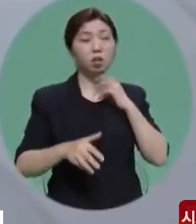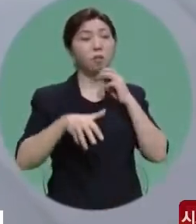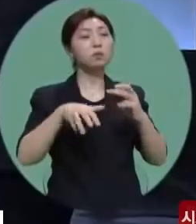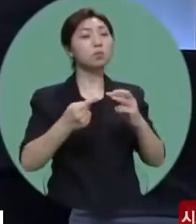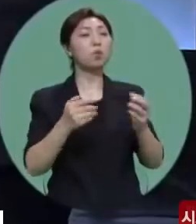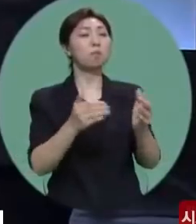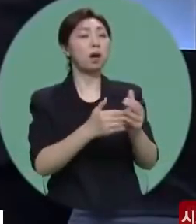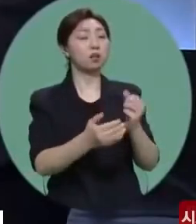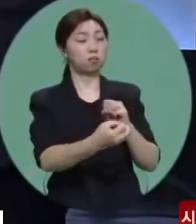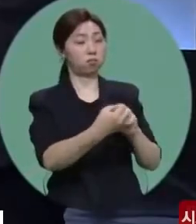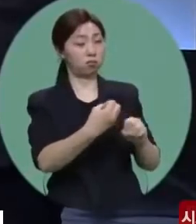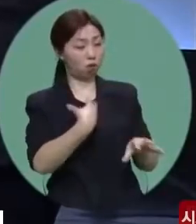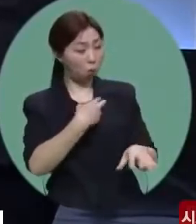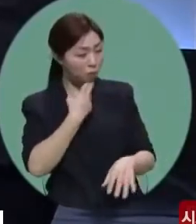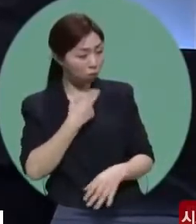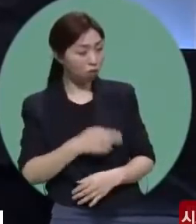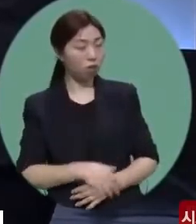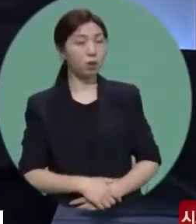하시네요